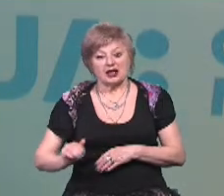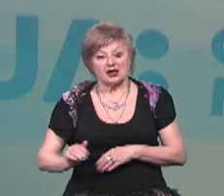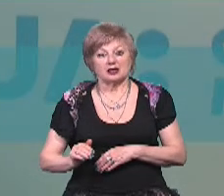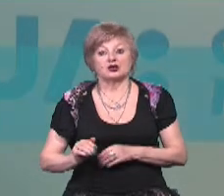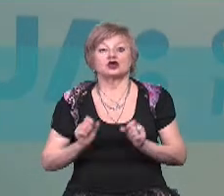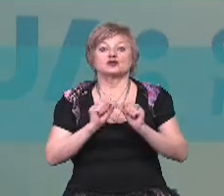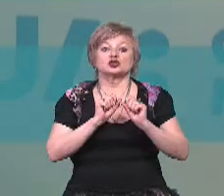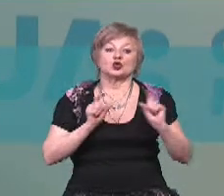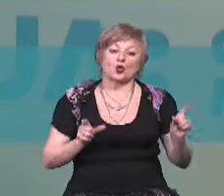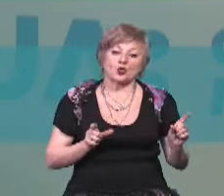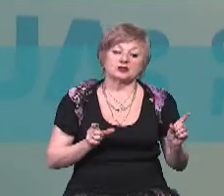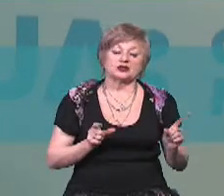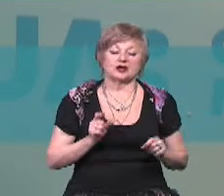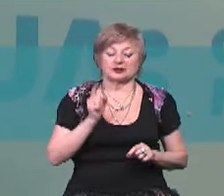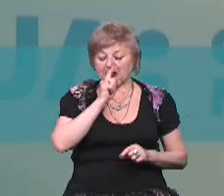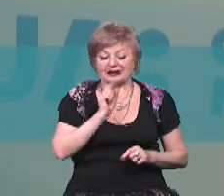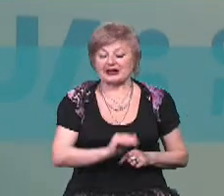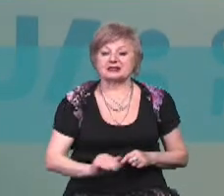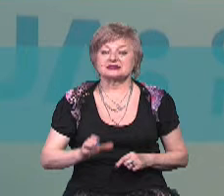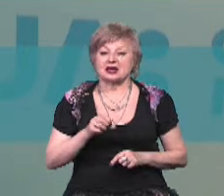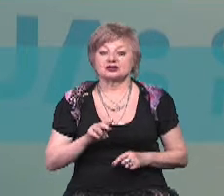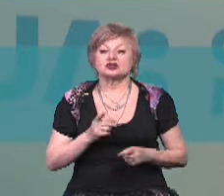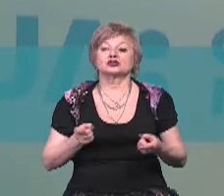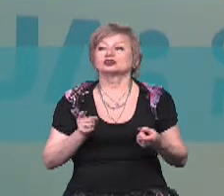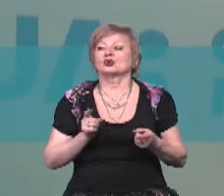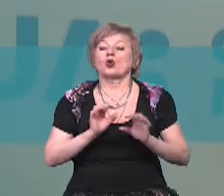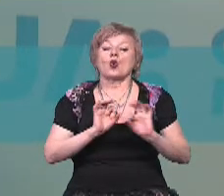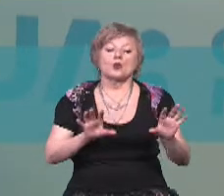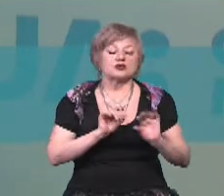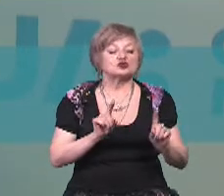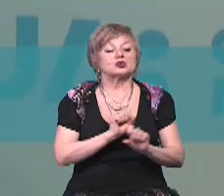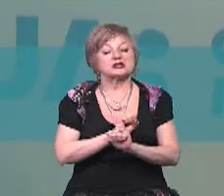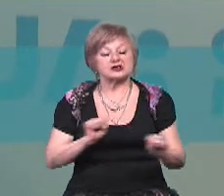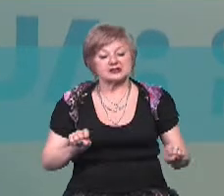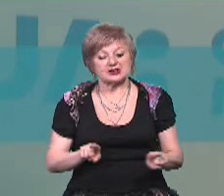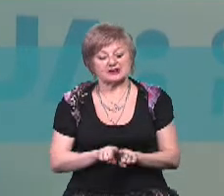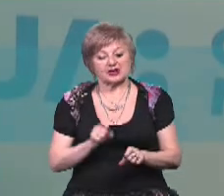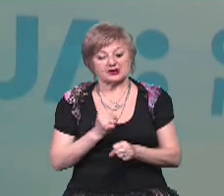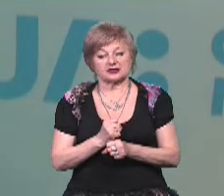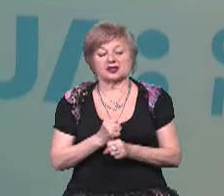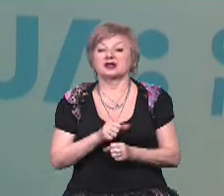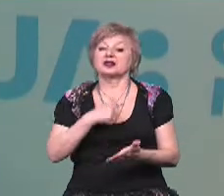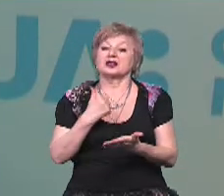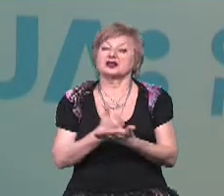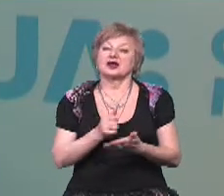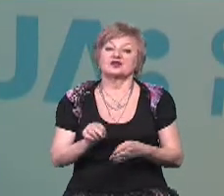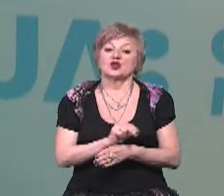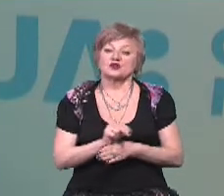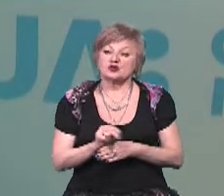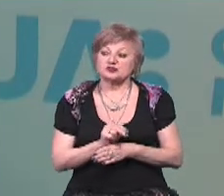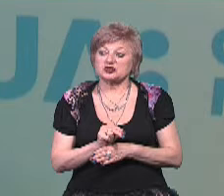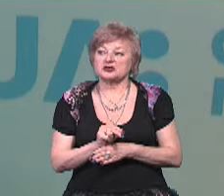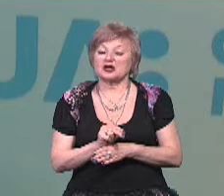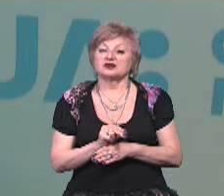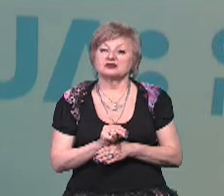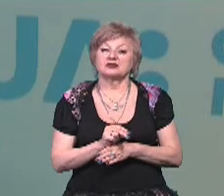в школах, і в дитсадках, про те, щоб пояснювали, як не можна робити. І головне виховання саме батьків,